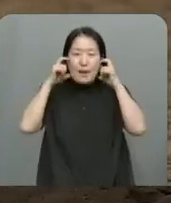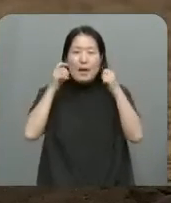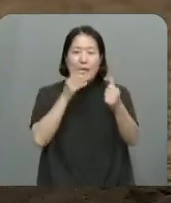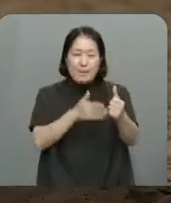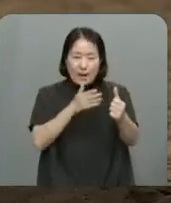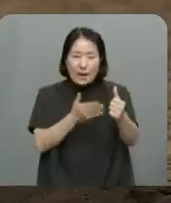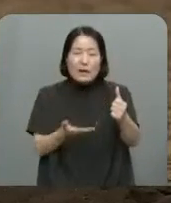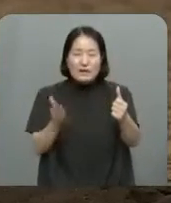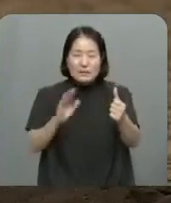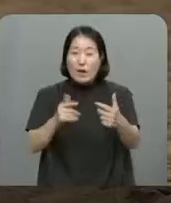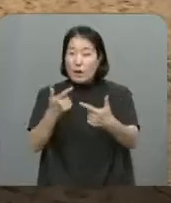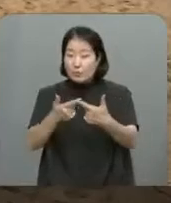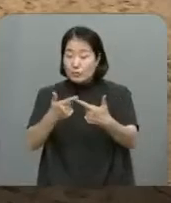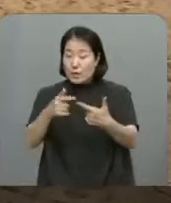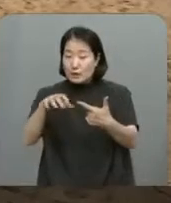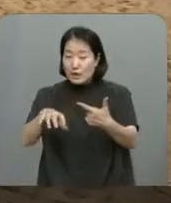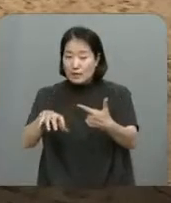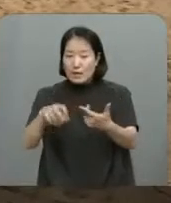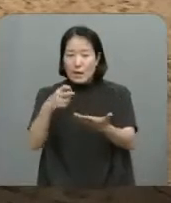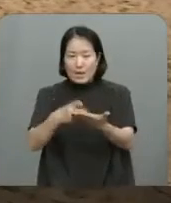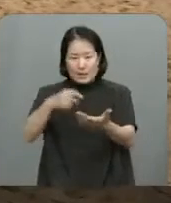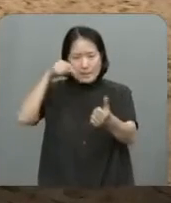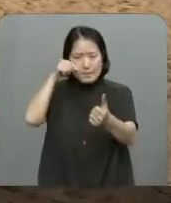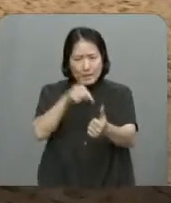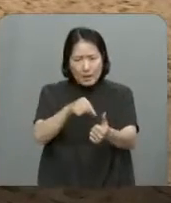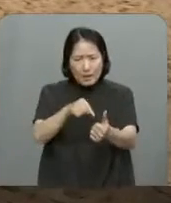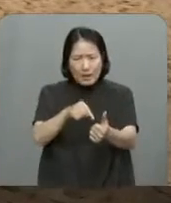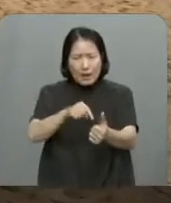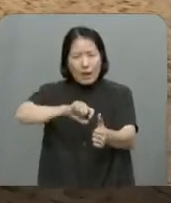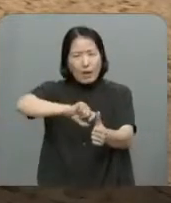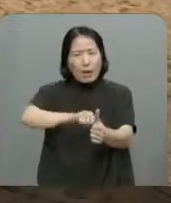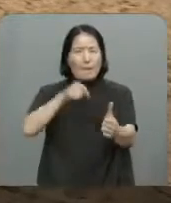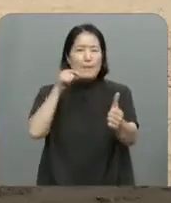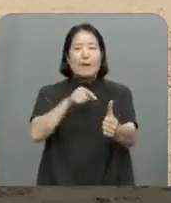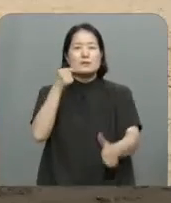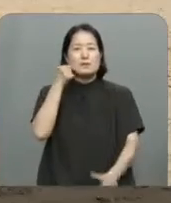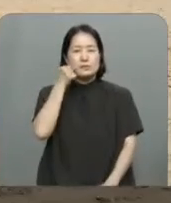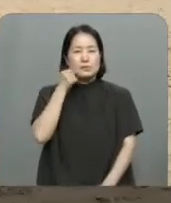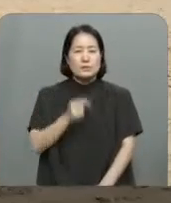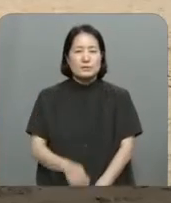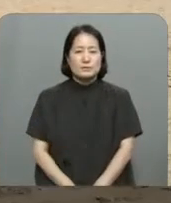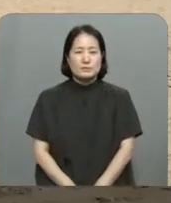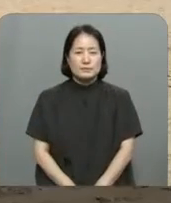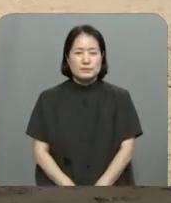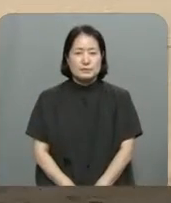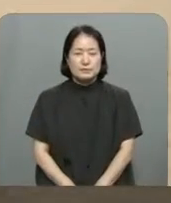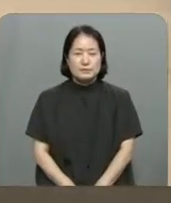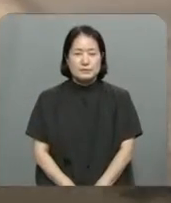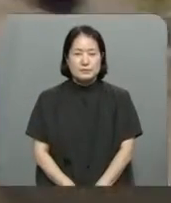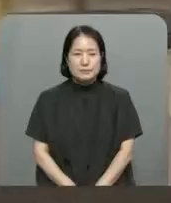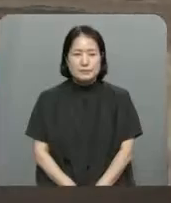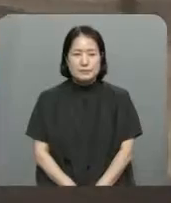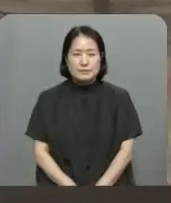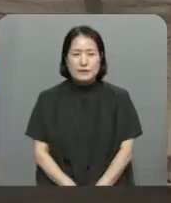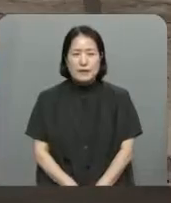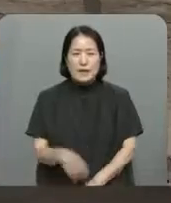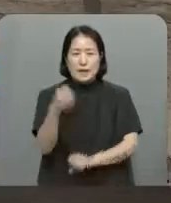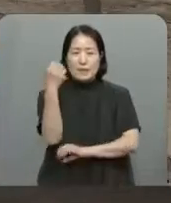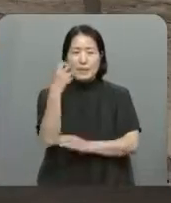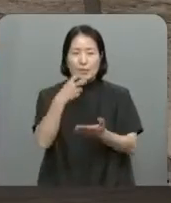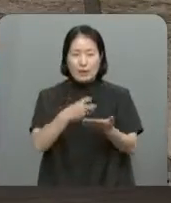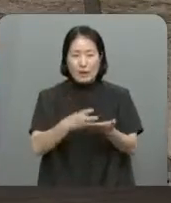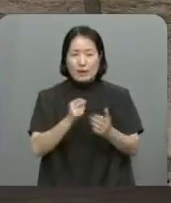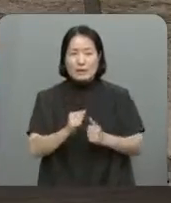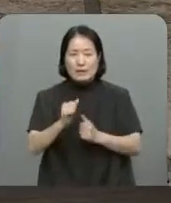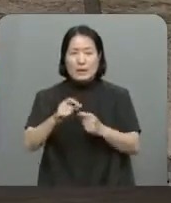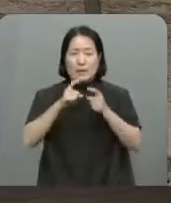권고하지만 부산시처럼 행정명령을 통해 강제하지는 않겠다는 입장입니다. 기본 지침에 따라서 마스크